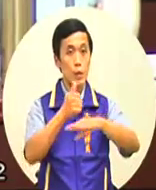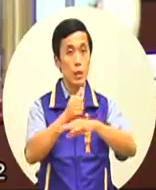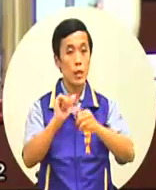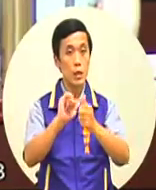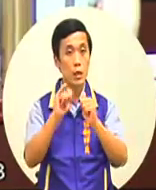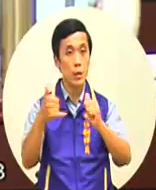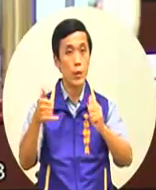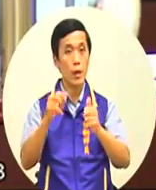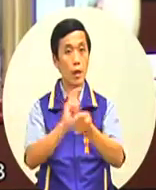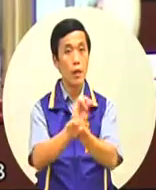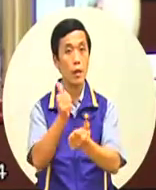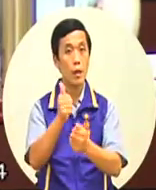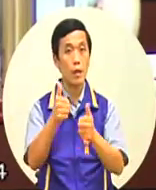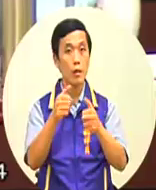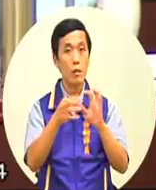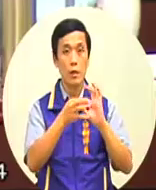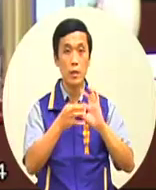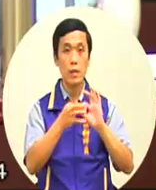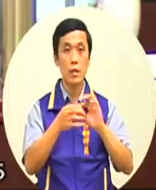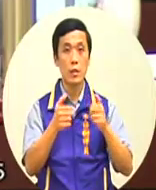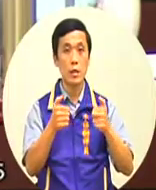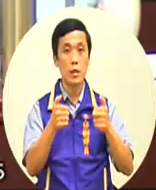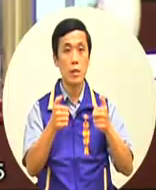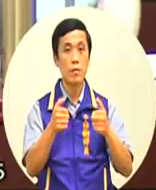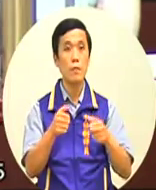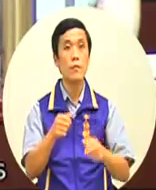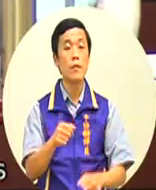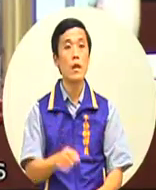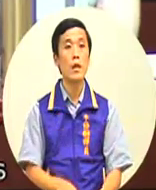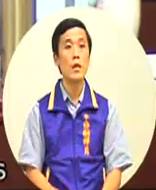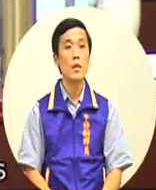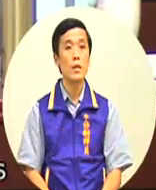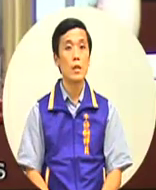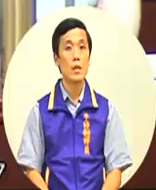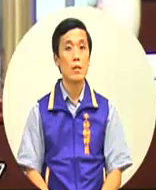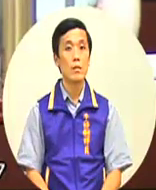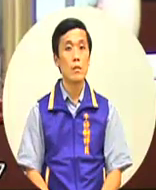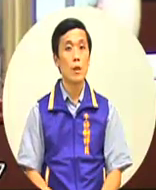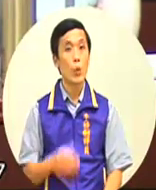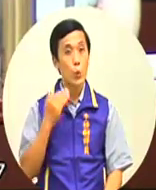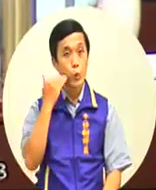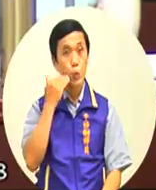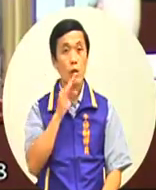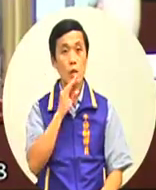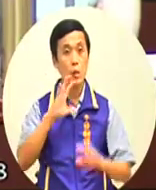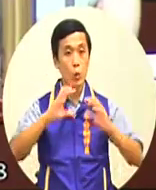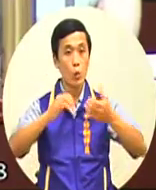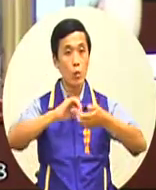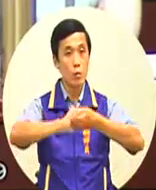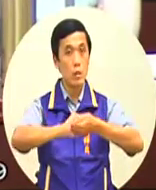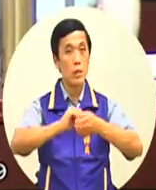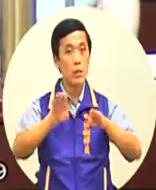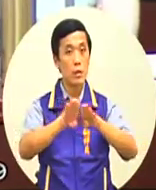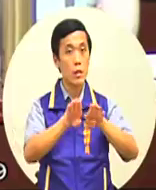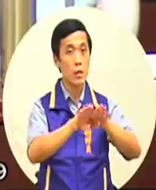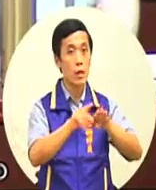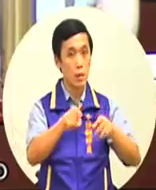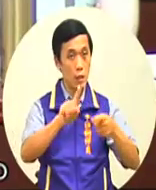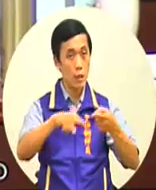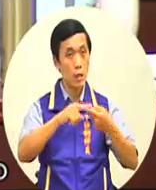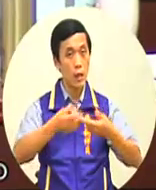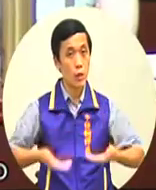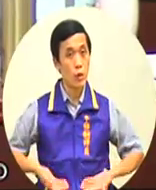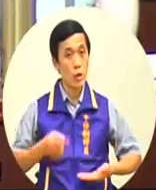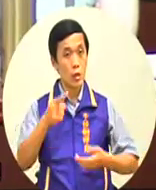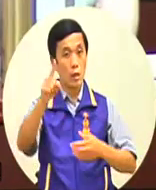心哈。应该刚你，如果是国定假日，一刚爱休困，你来加